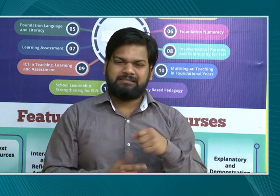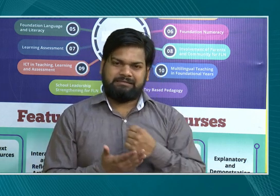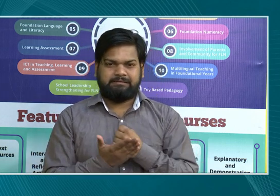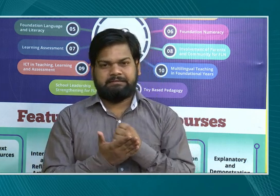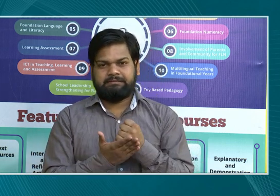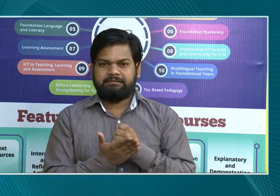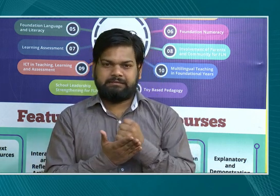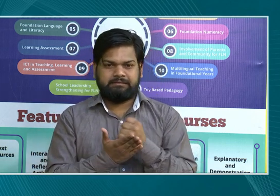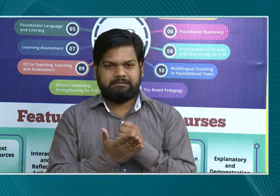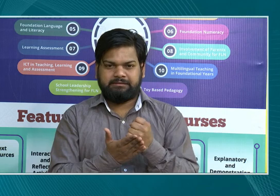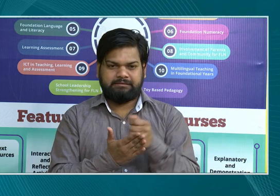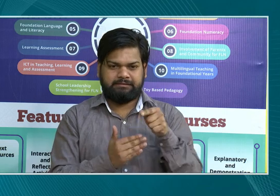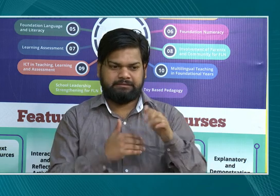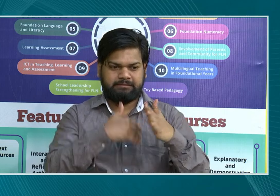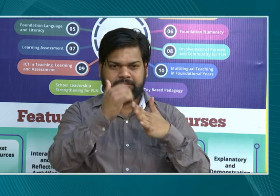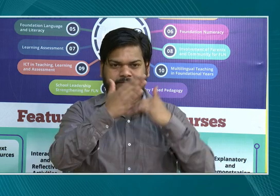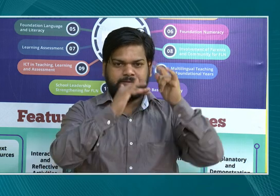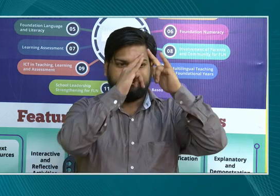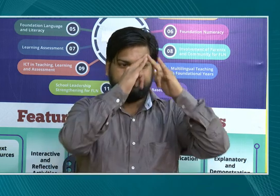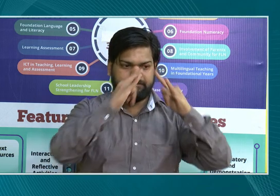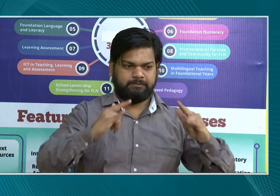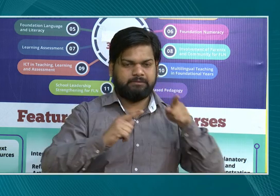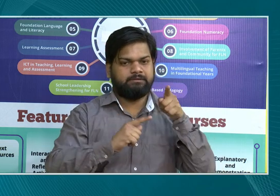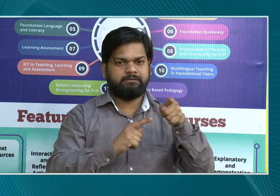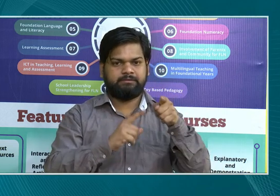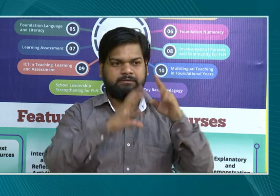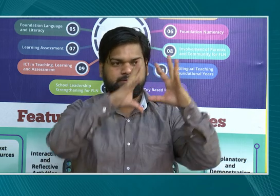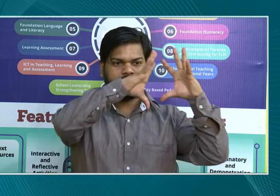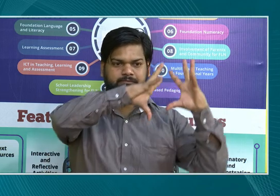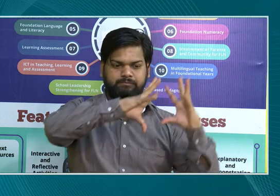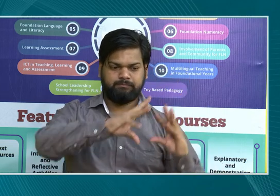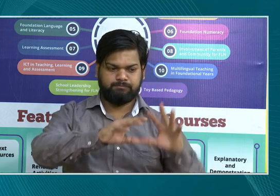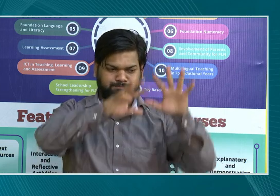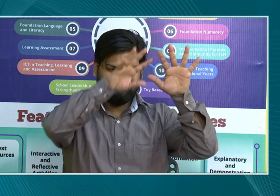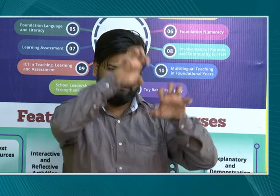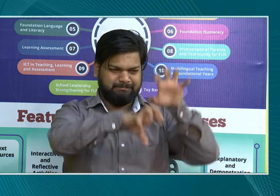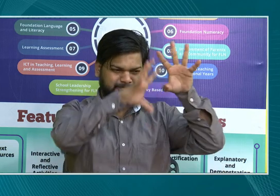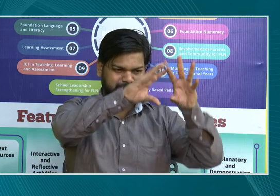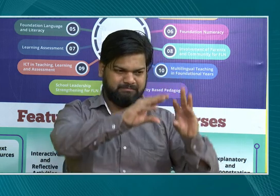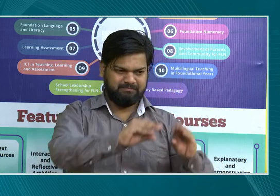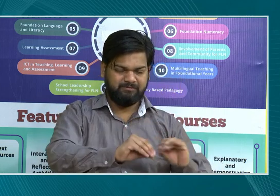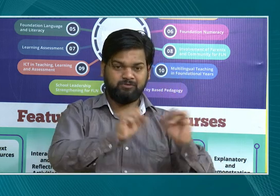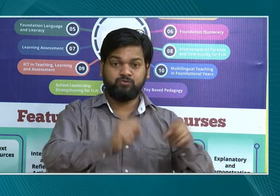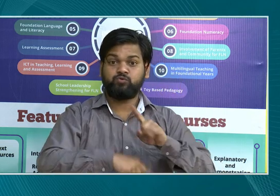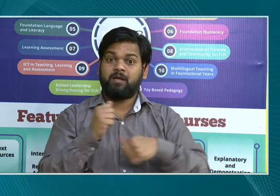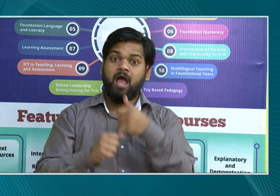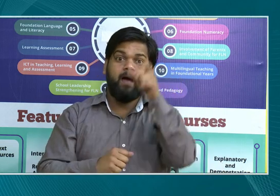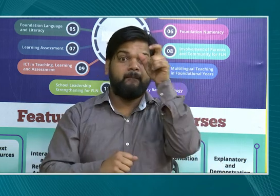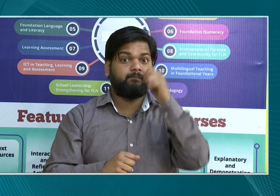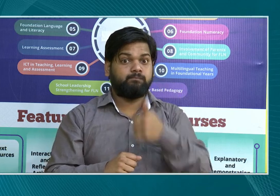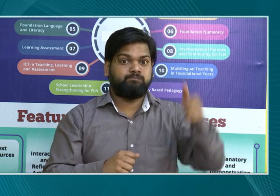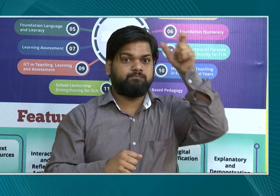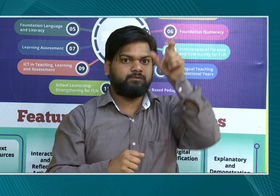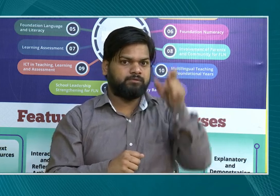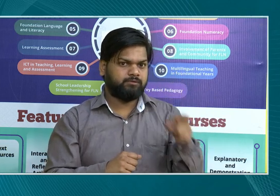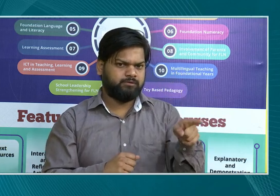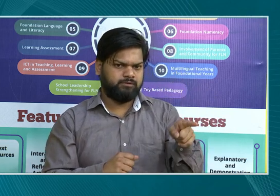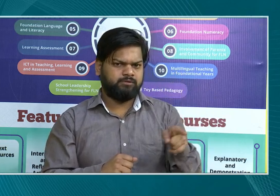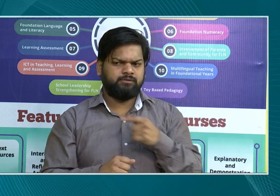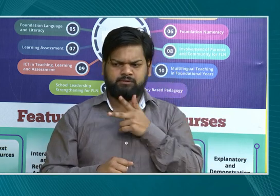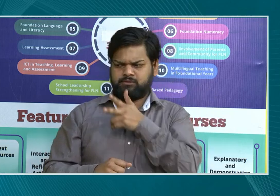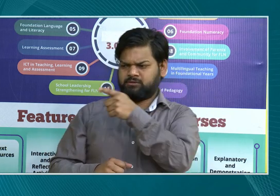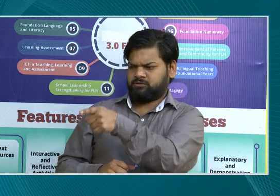करूंगा की इस महल को ना गिराया जाए तभी जो प्रधान सेनापति होता है जनरल आउटर्म वो वहां ए जाते हैं की आपने अभी तक आदेश